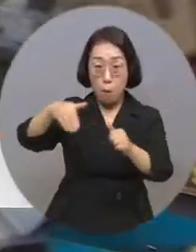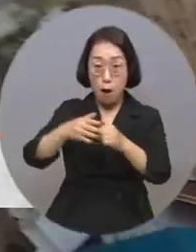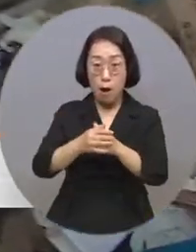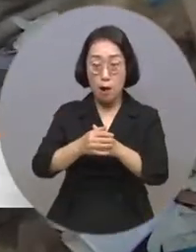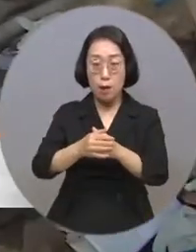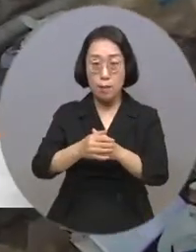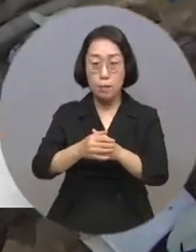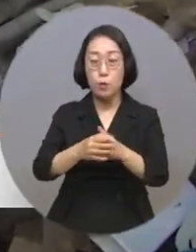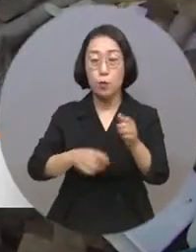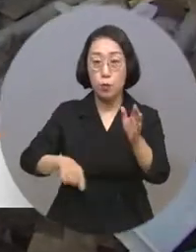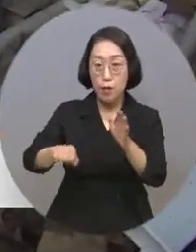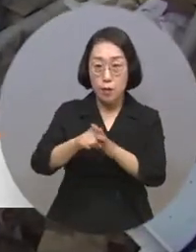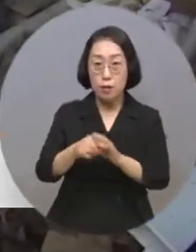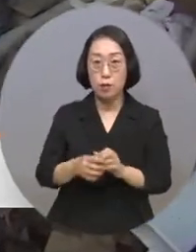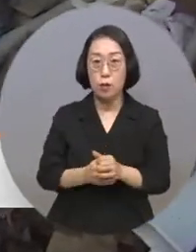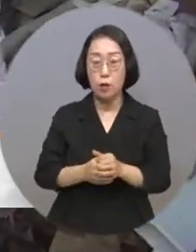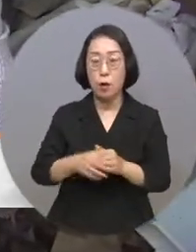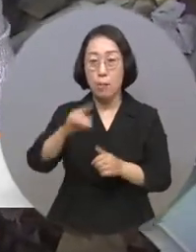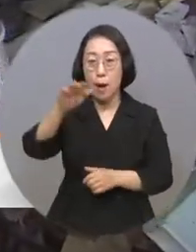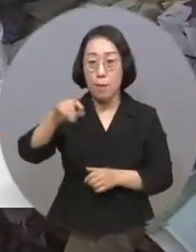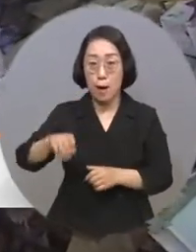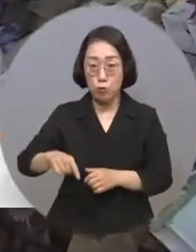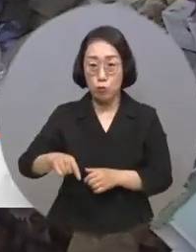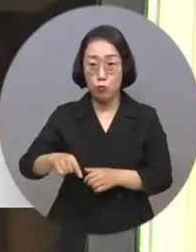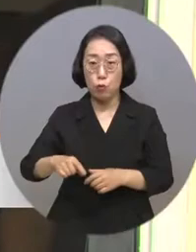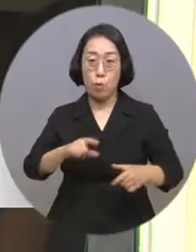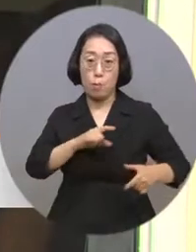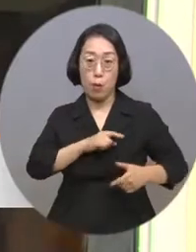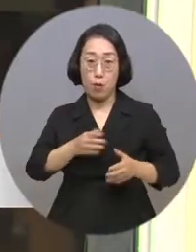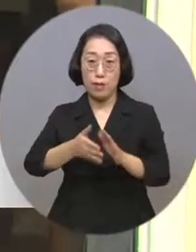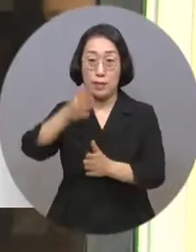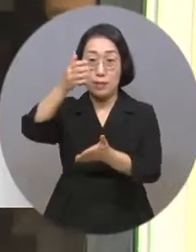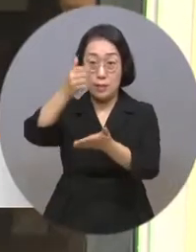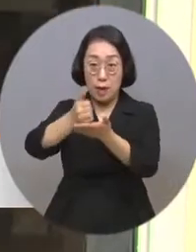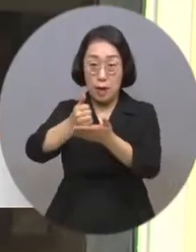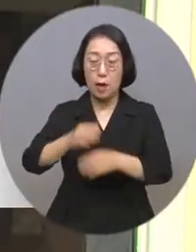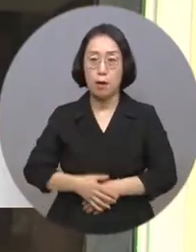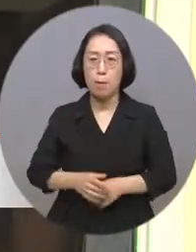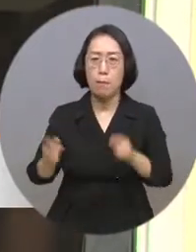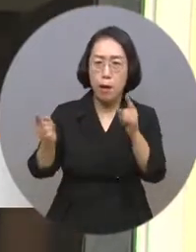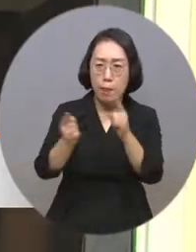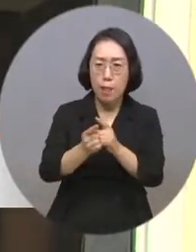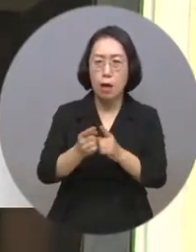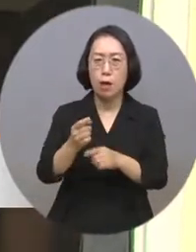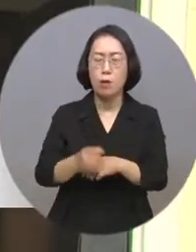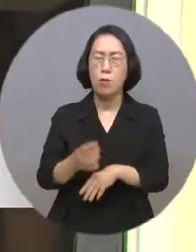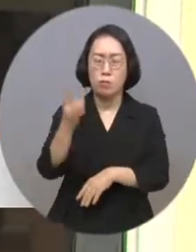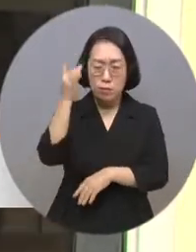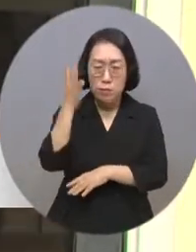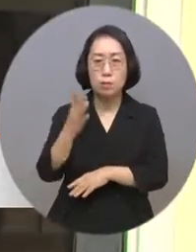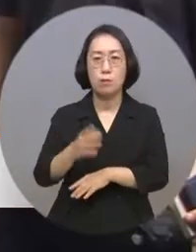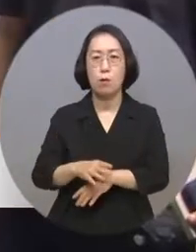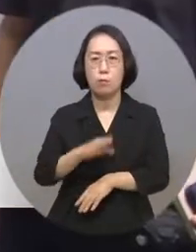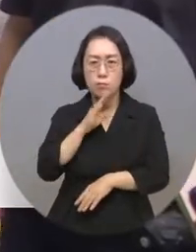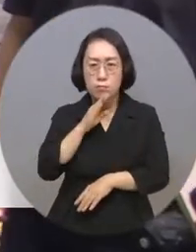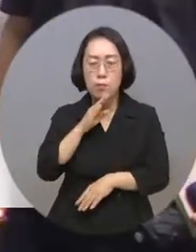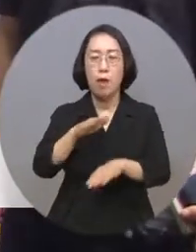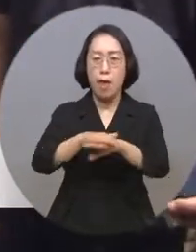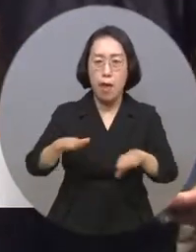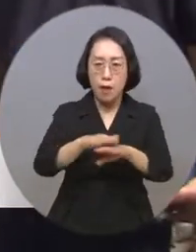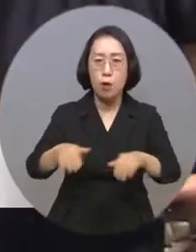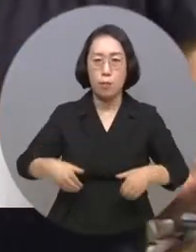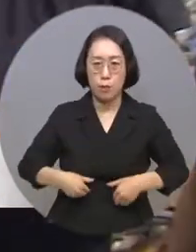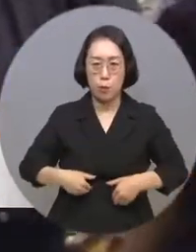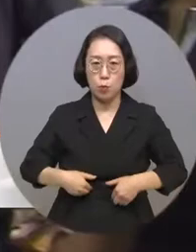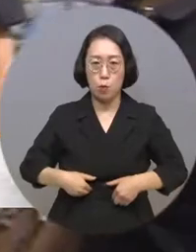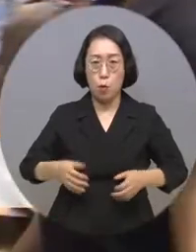서울시 박마루 명예시장을 만난 자리에서 복지관들은 한 목소리로 근본적인 대책 마련을 강조했습니다. 노후된